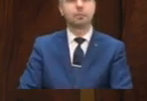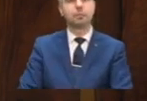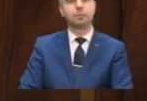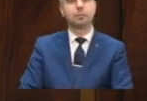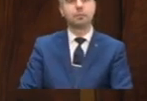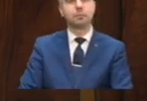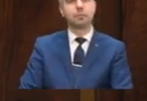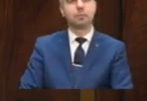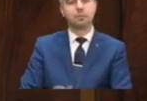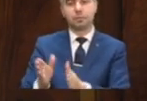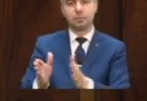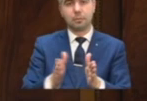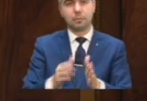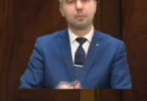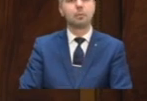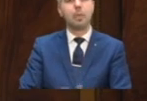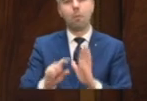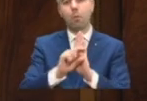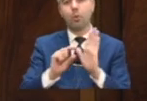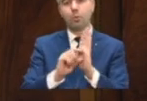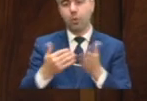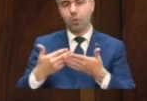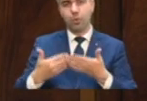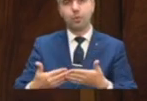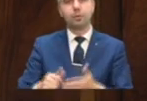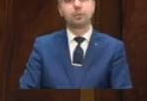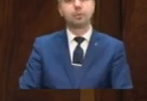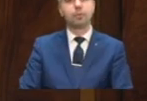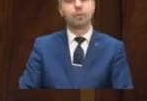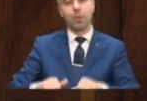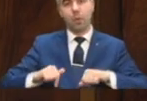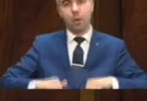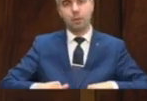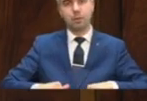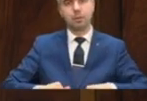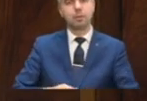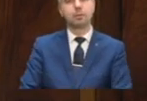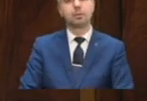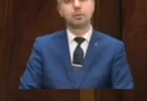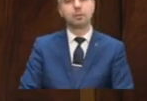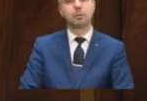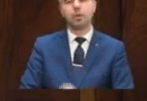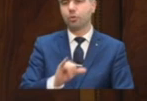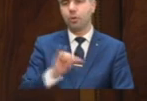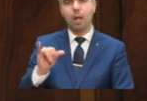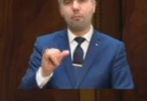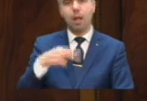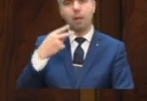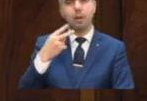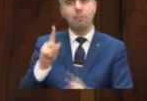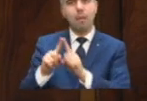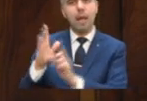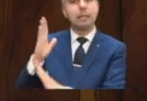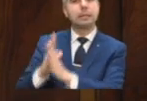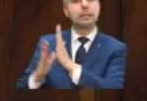الآن غادي ندخل في السؤال في الموضوع ديال اليوم. السيد الوزير ما نحتاجوش ندوي على الماضي اللي تحقق،